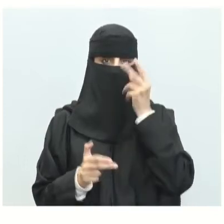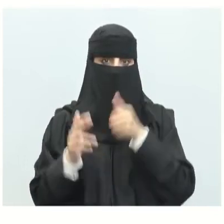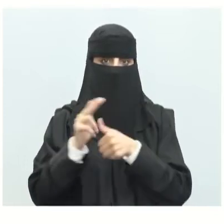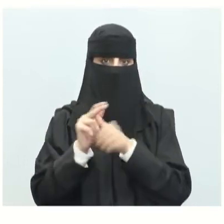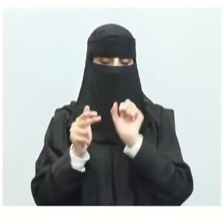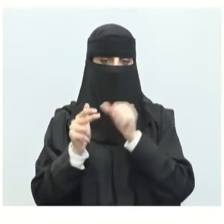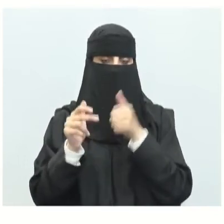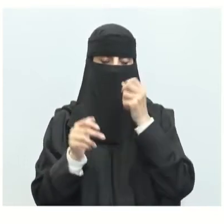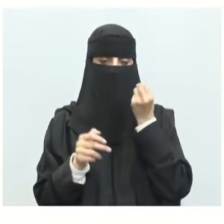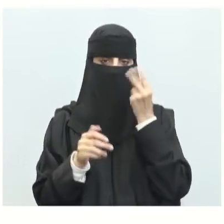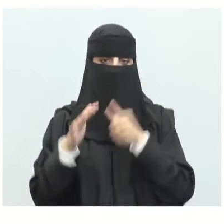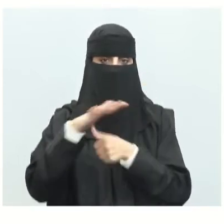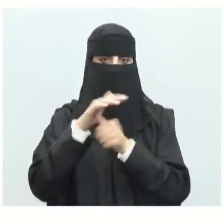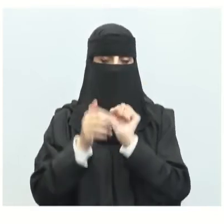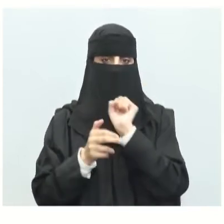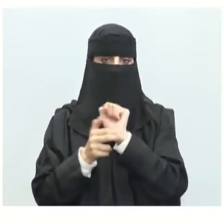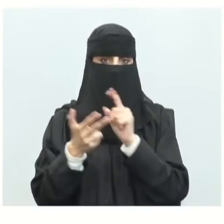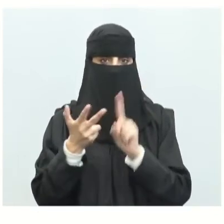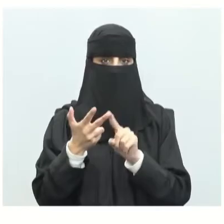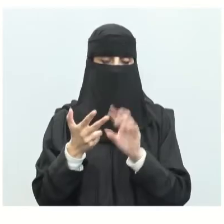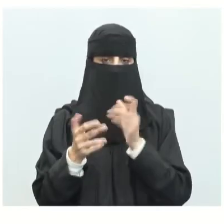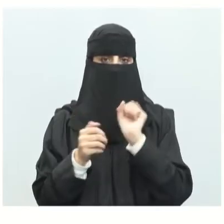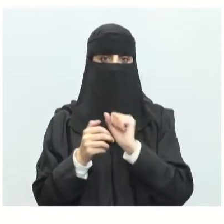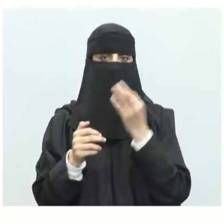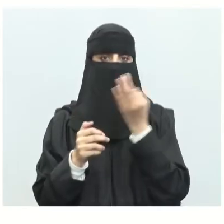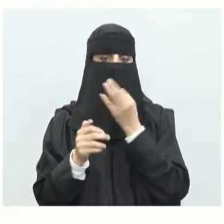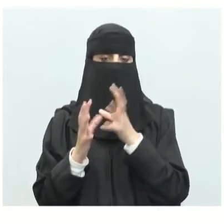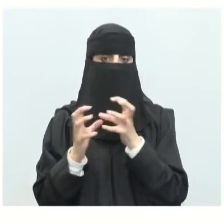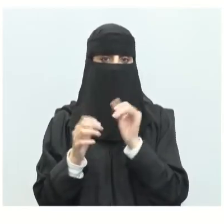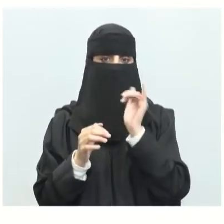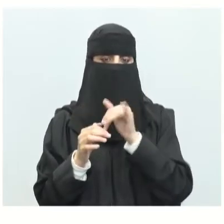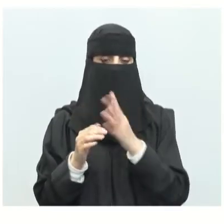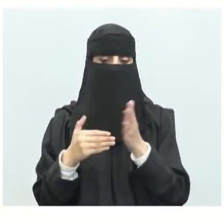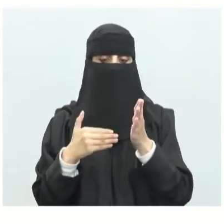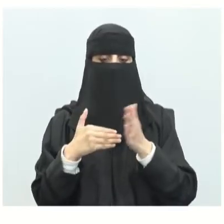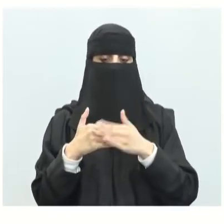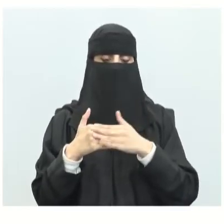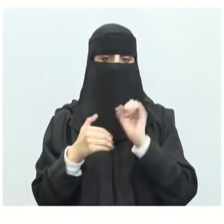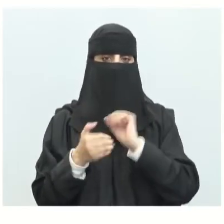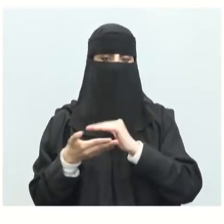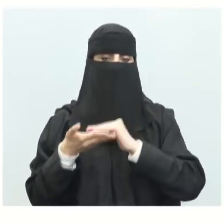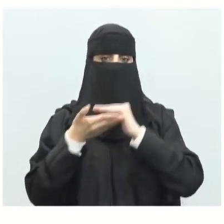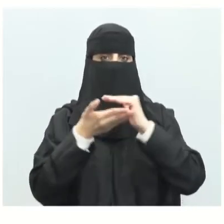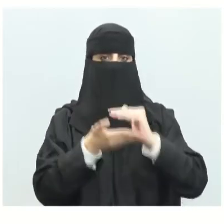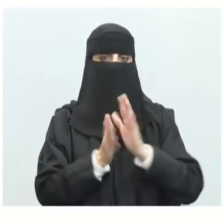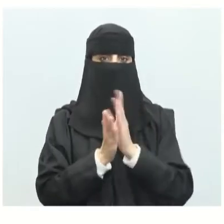تتحدث عن الخدمات التي يقدمها الكتاب للانسان